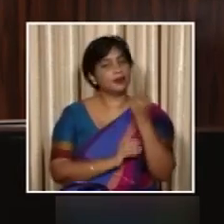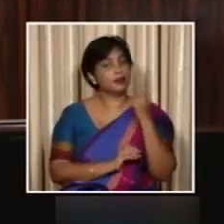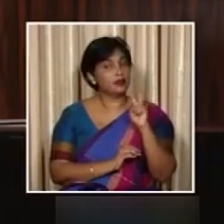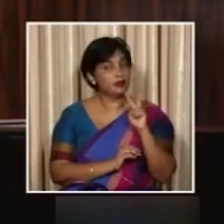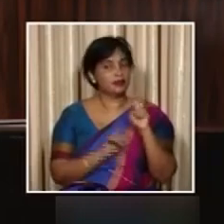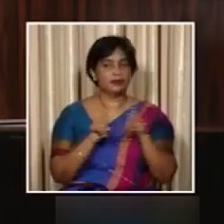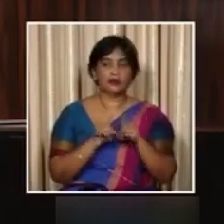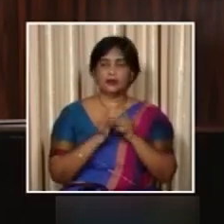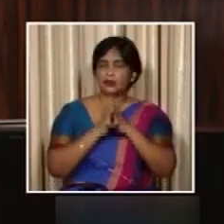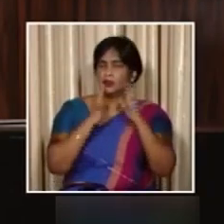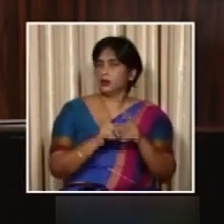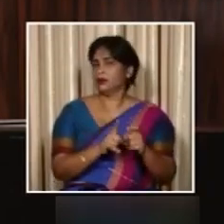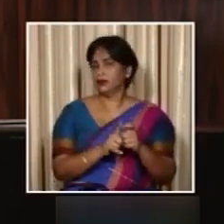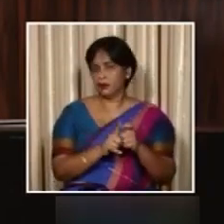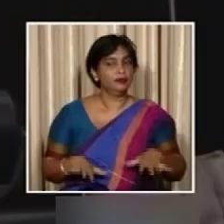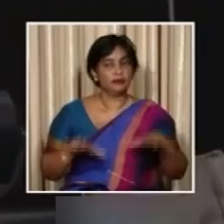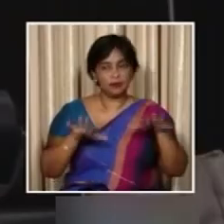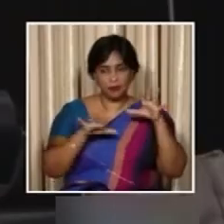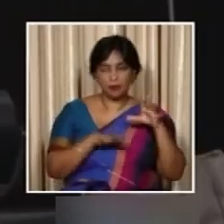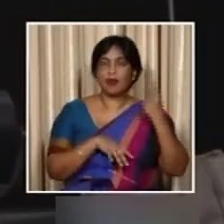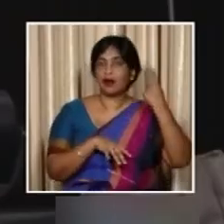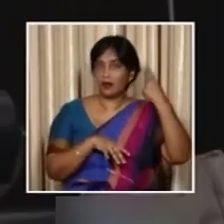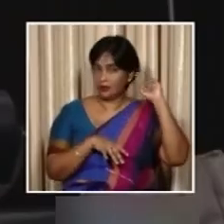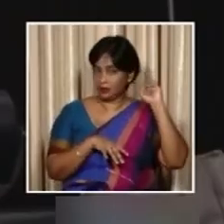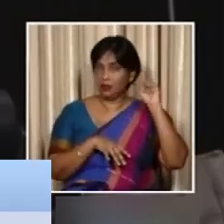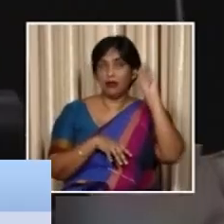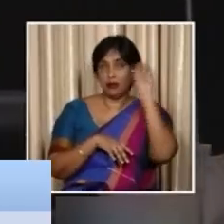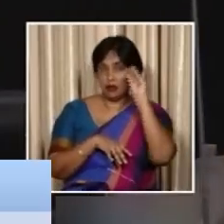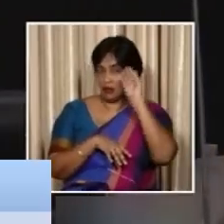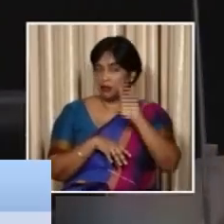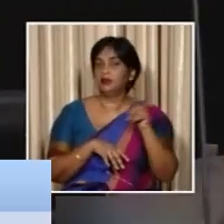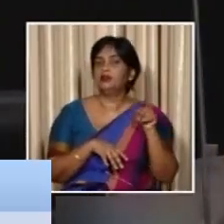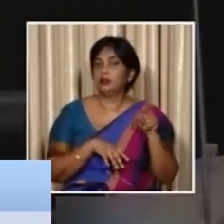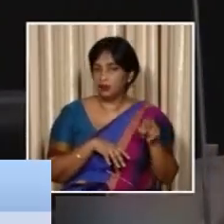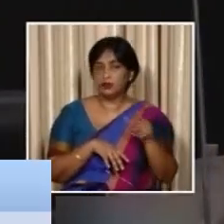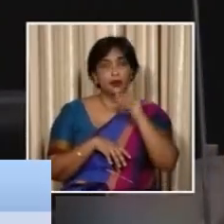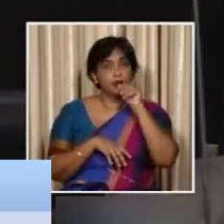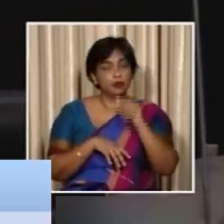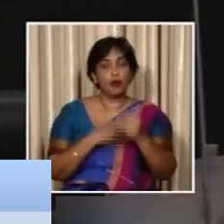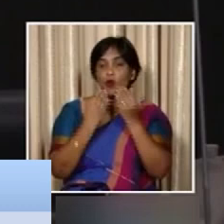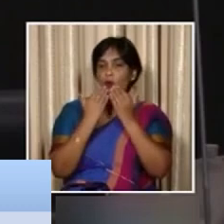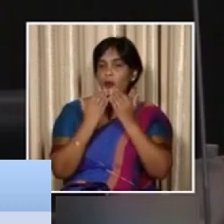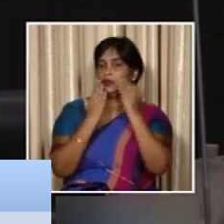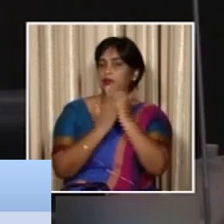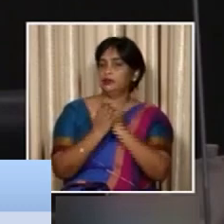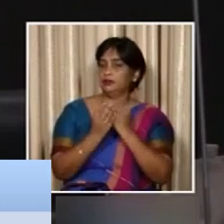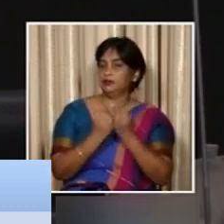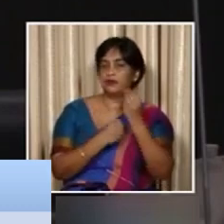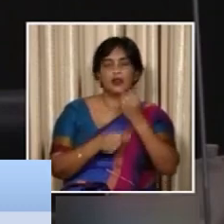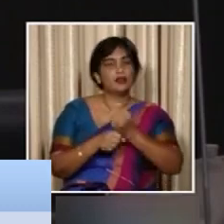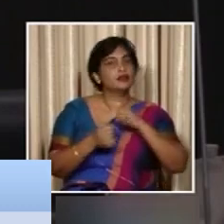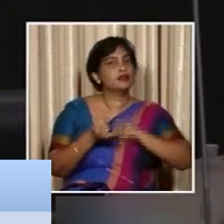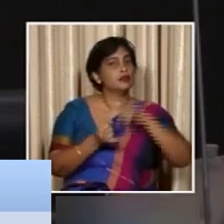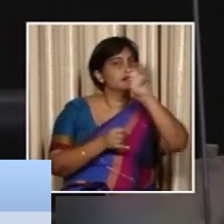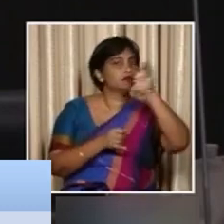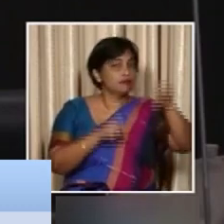වගේ ඉතාම දරුණු තත්වයකට පත් වෙලා තියෙනවා. ඊයේ හැන්දෑවේ වෙනකොටත් ඒ හරියට උපදෙස් ටික ලබා දෙන්න ඒ ග්‍රාම